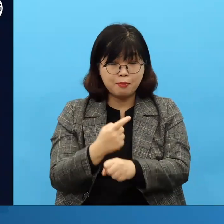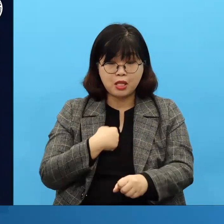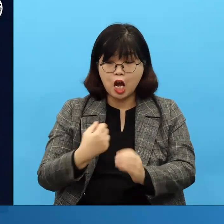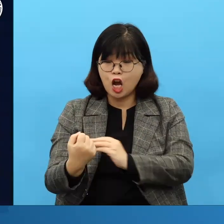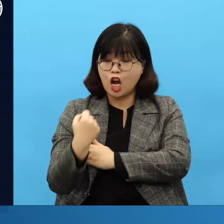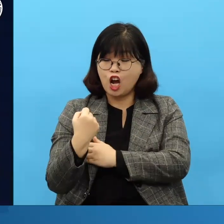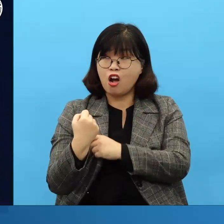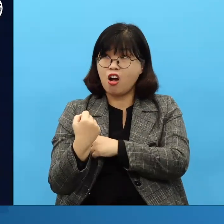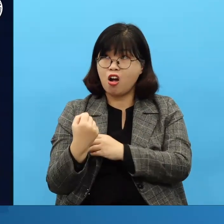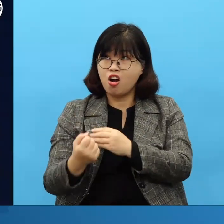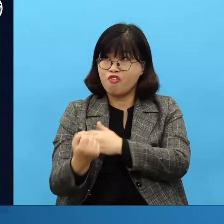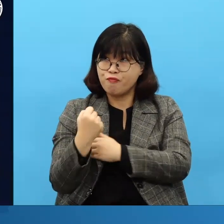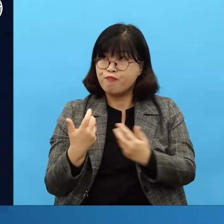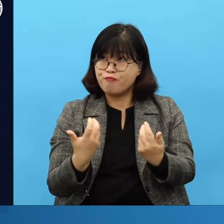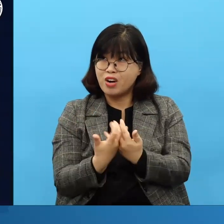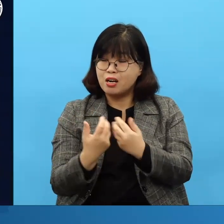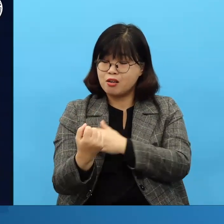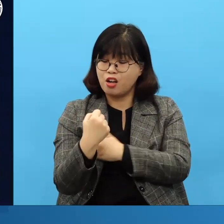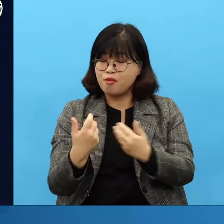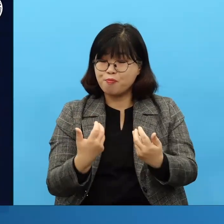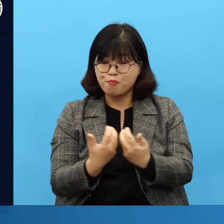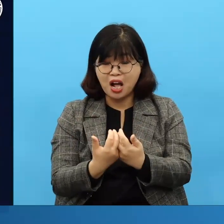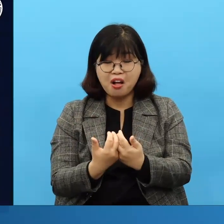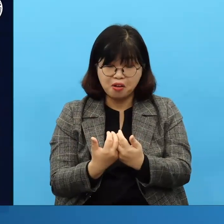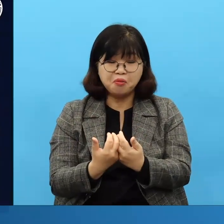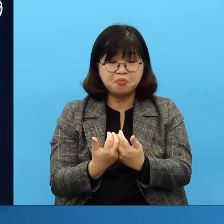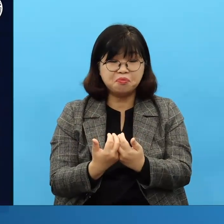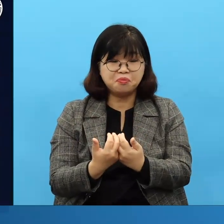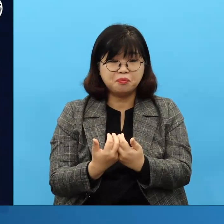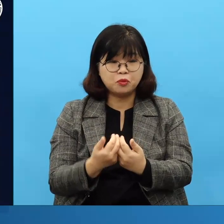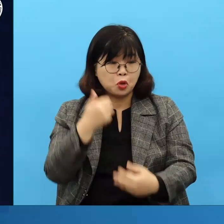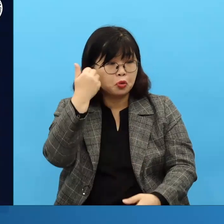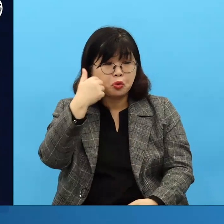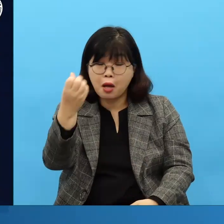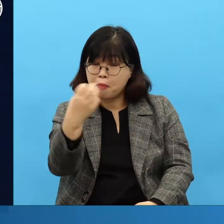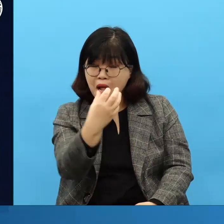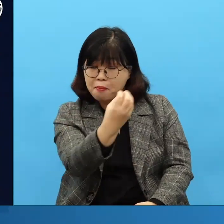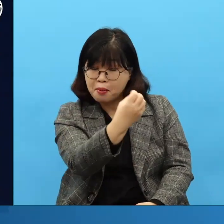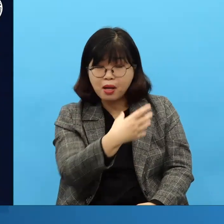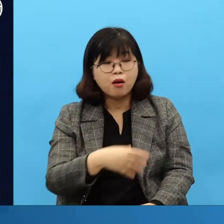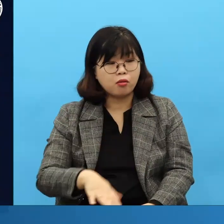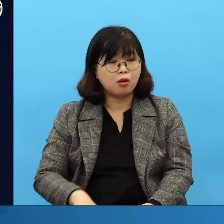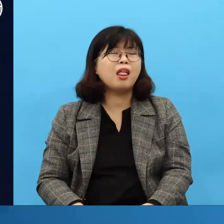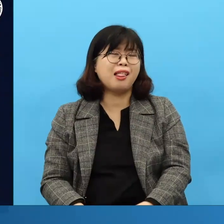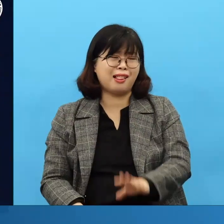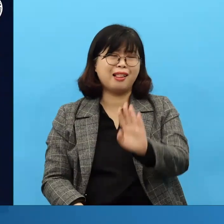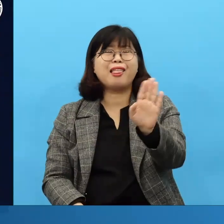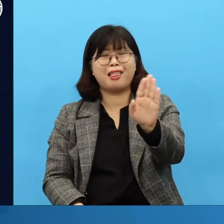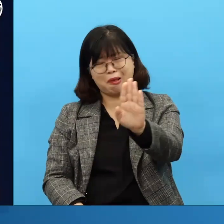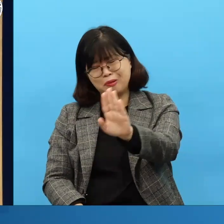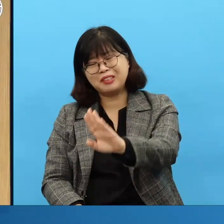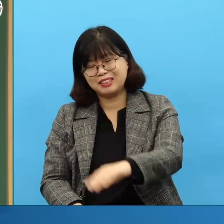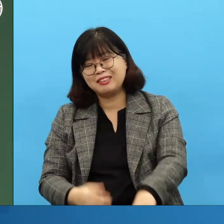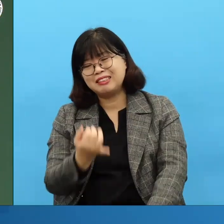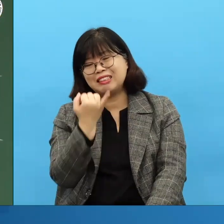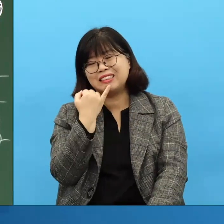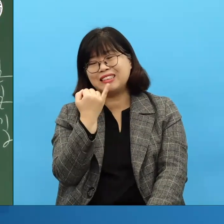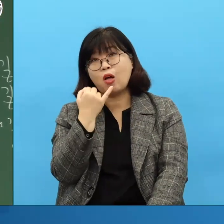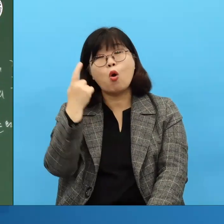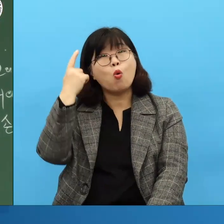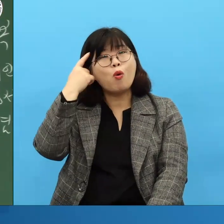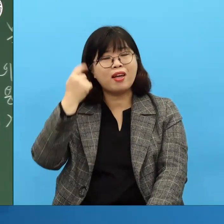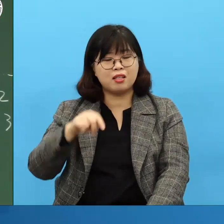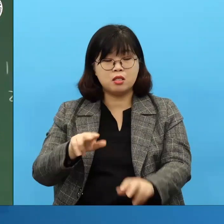have strength. 힘이 진짜 있는 사람은 누가 뭐라고 말해도 상처 안 받아요. And those who truly have strength, no matter what anyone else says, they're not scarred by